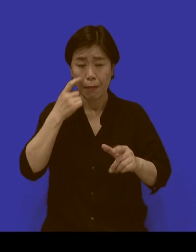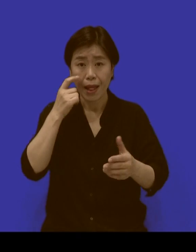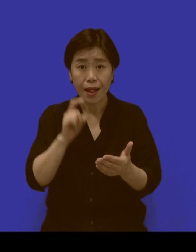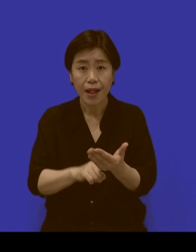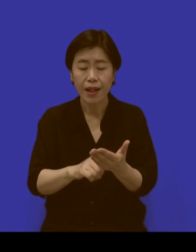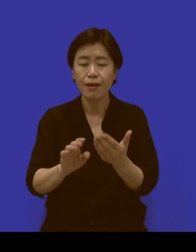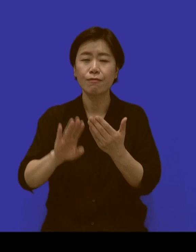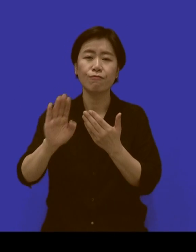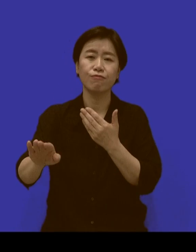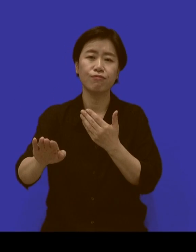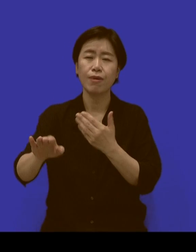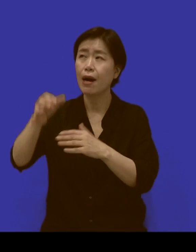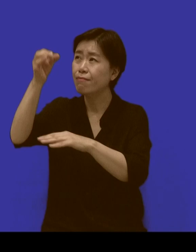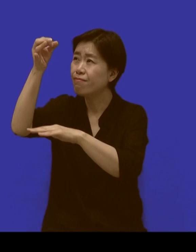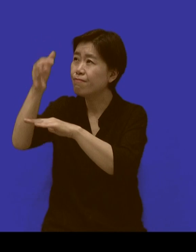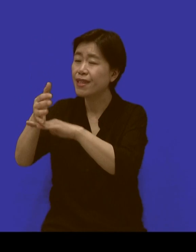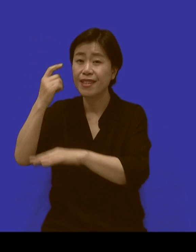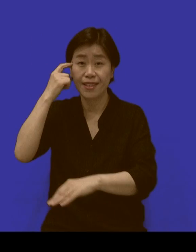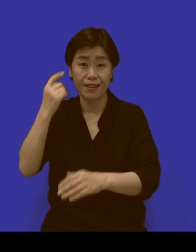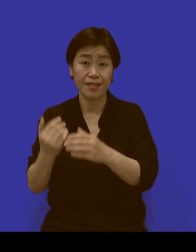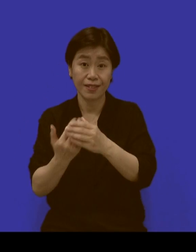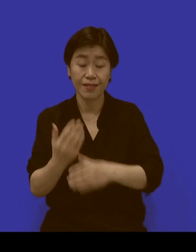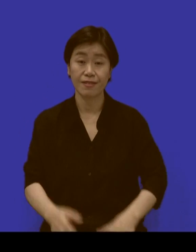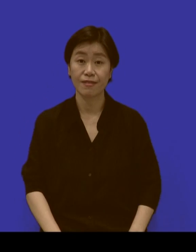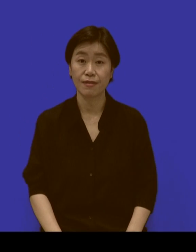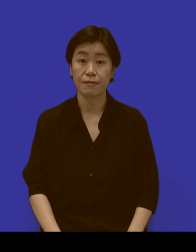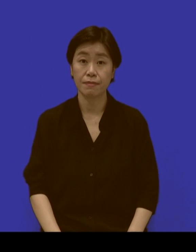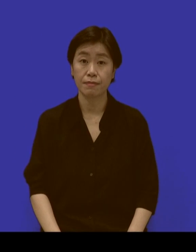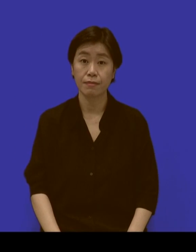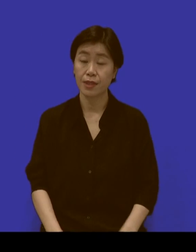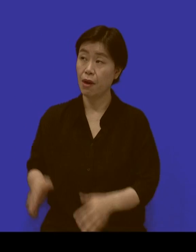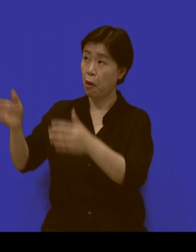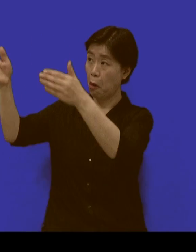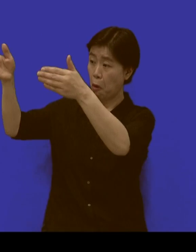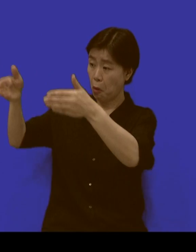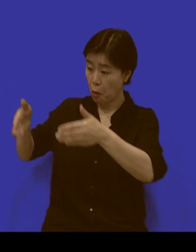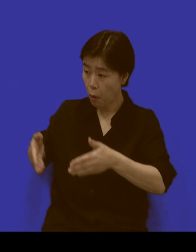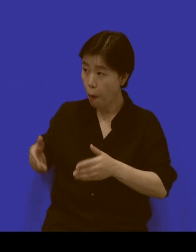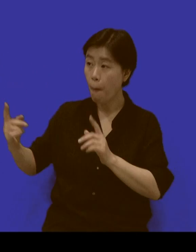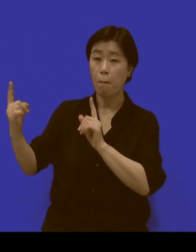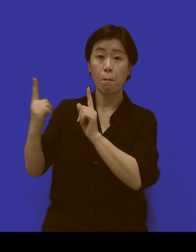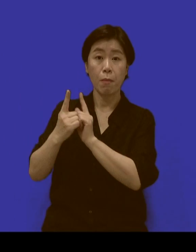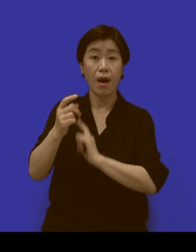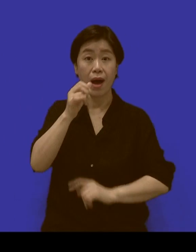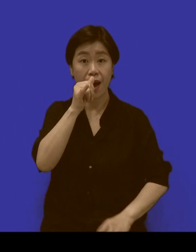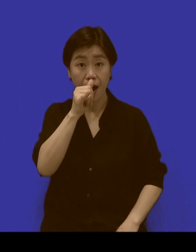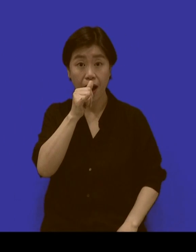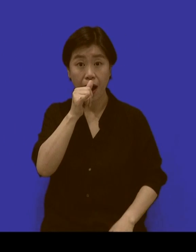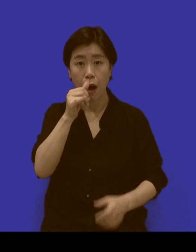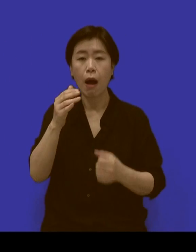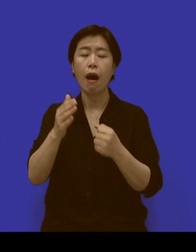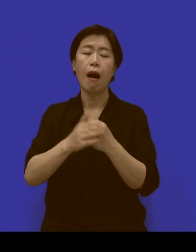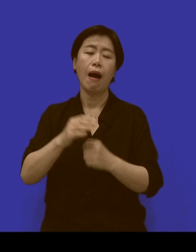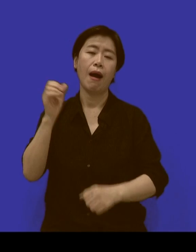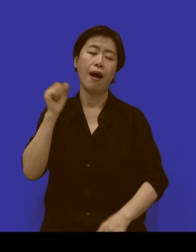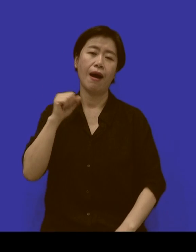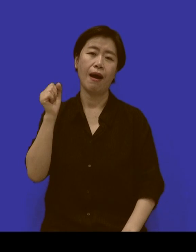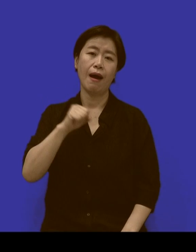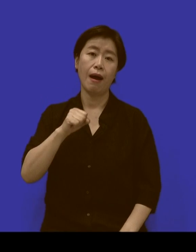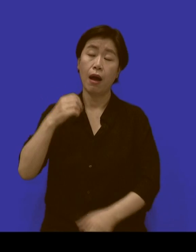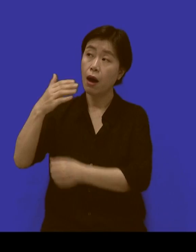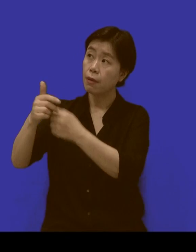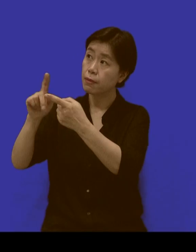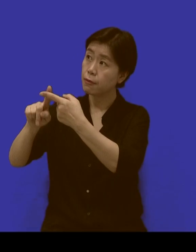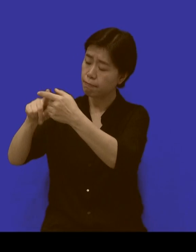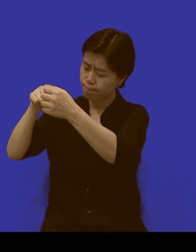들고요. 예. 하나님이 이렇게 나에게 직접적으로 얘기해 주시고 만나 주시는 분이라면 예. 이분을 깊게